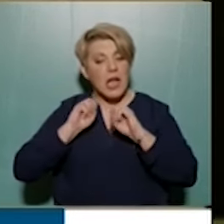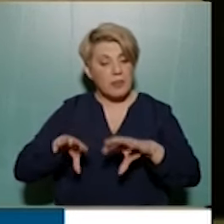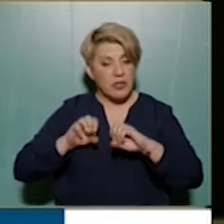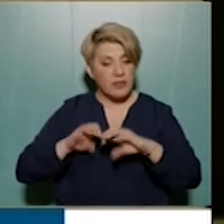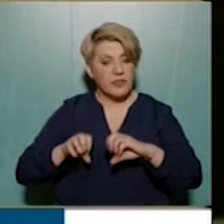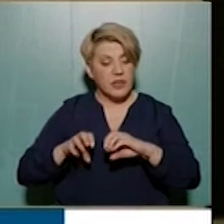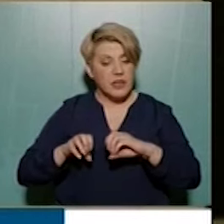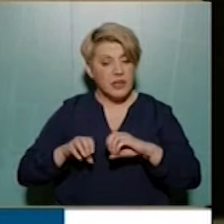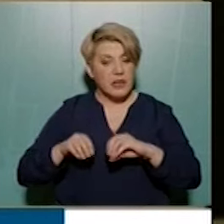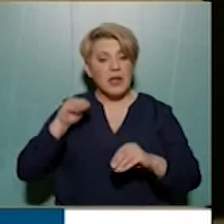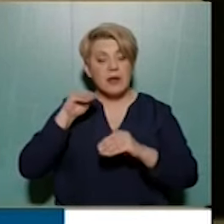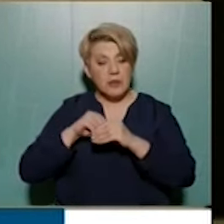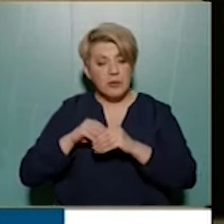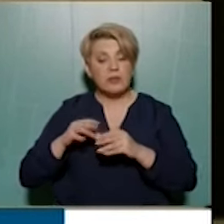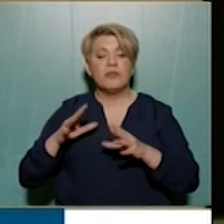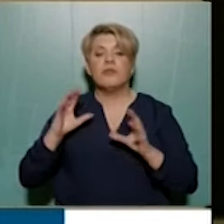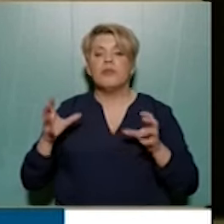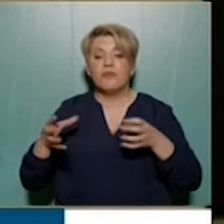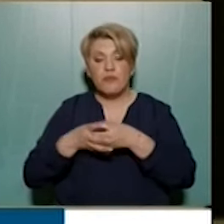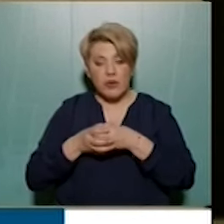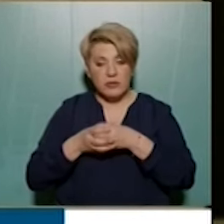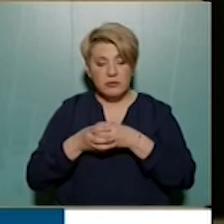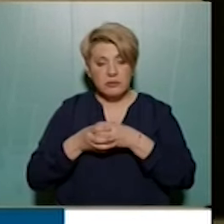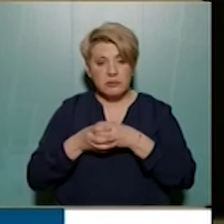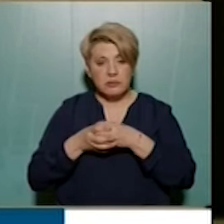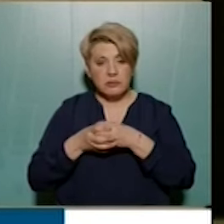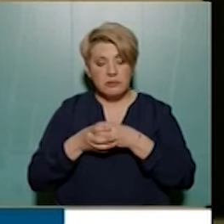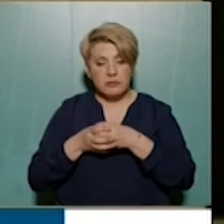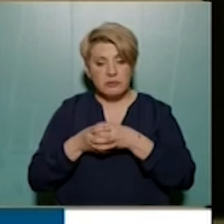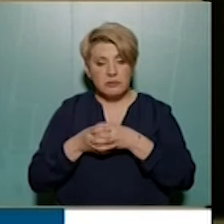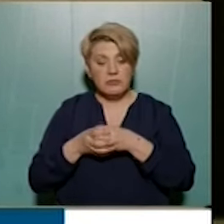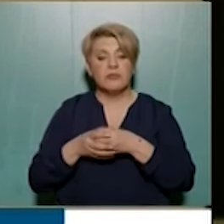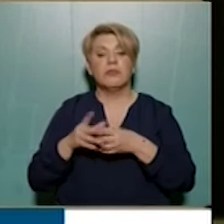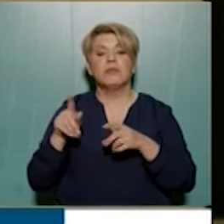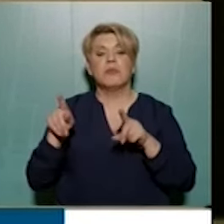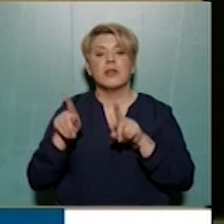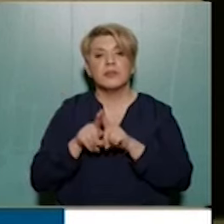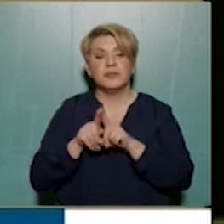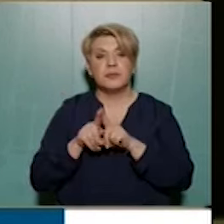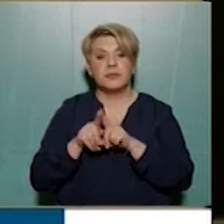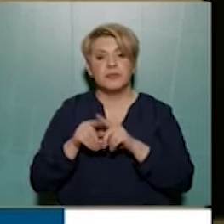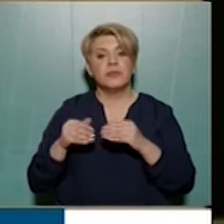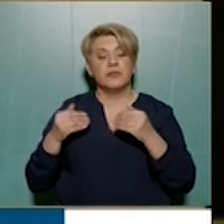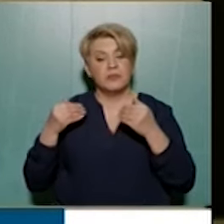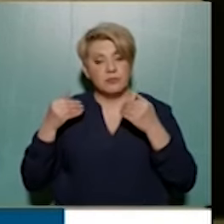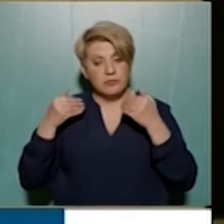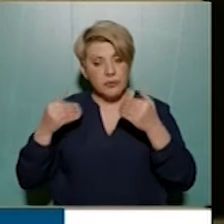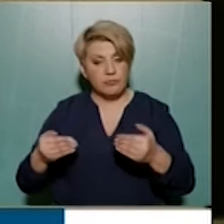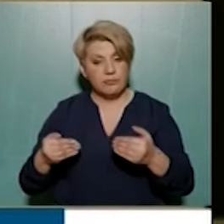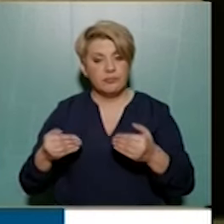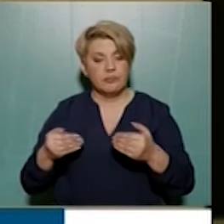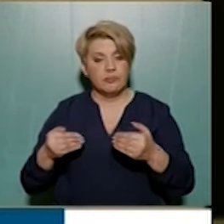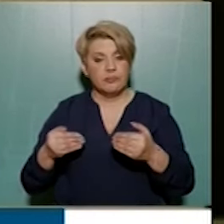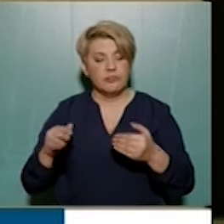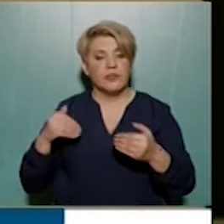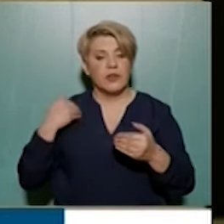εκπαιδευτικοί μέσα από τους μαζικούς φορείς τους. Όταν μαζί και μπροστάριδες